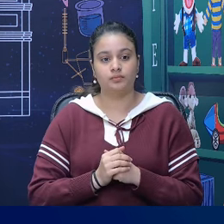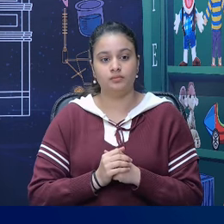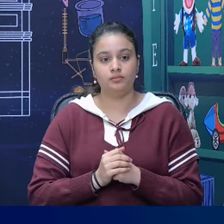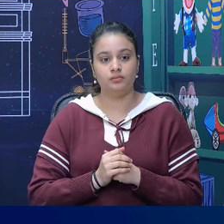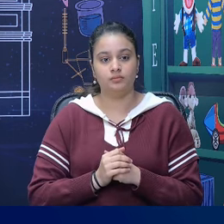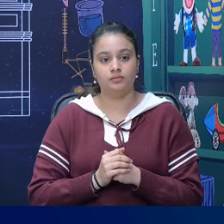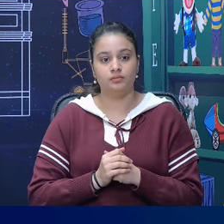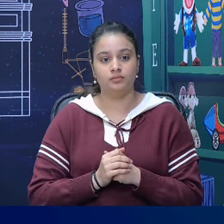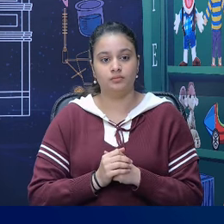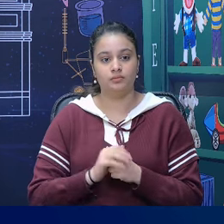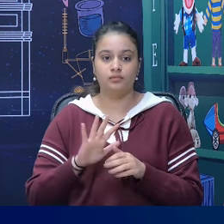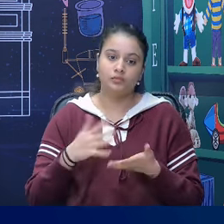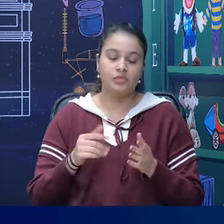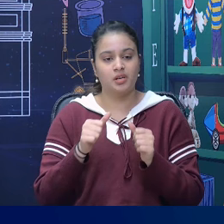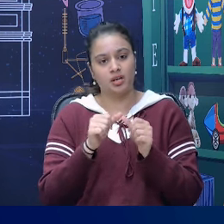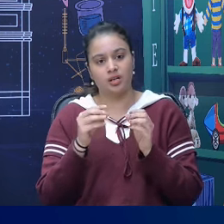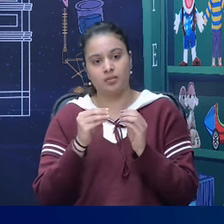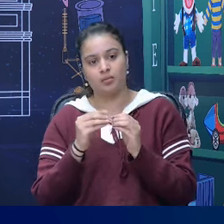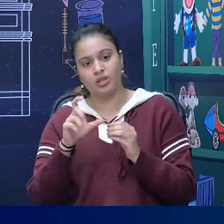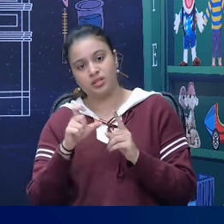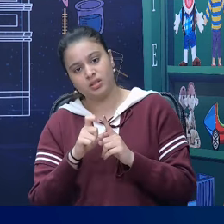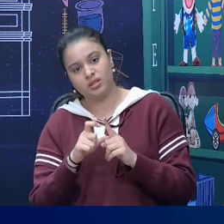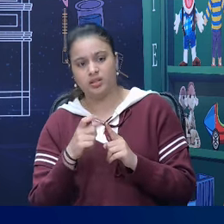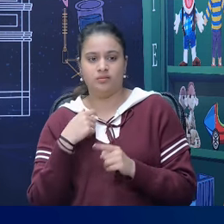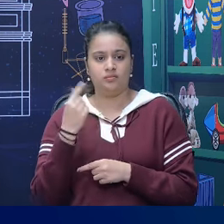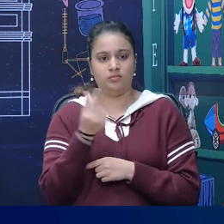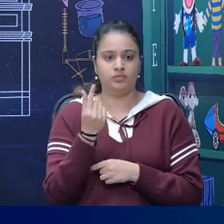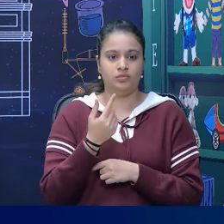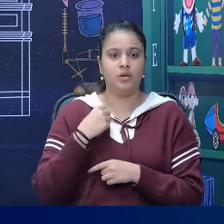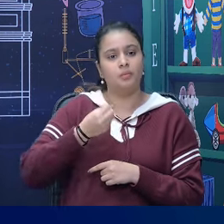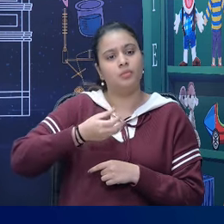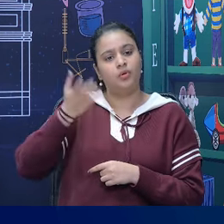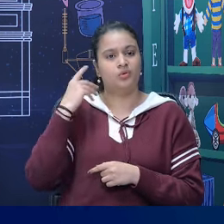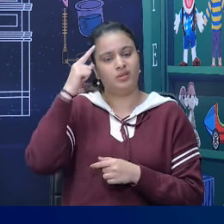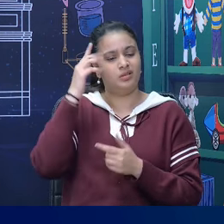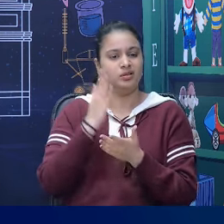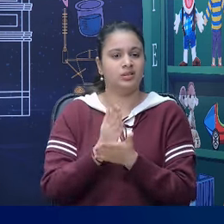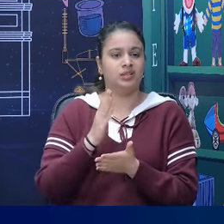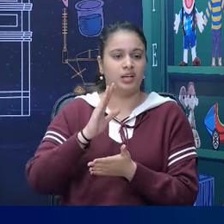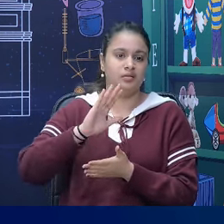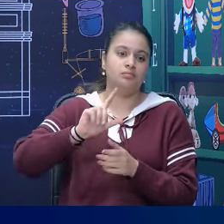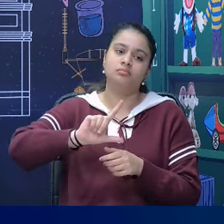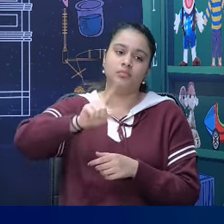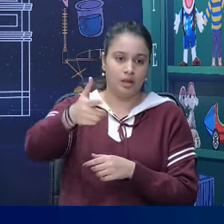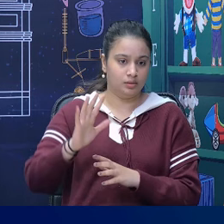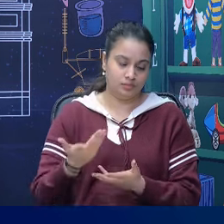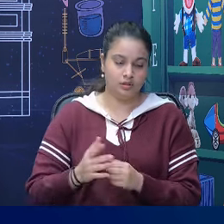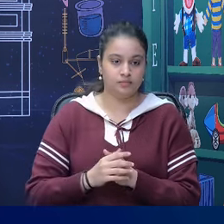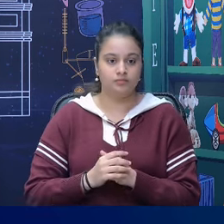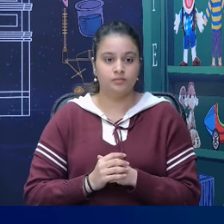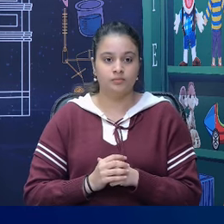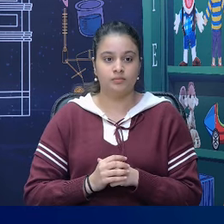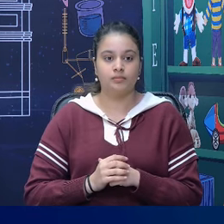टिप दोगे तो आप ए बी सीडी मान लेते हो कि कुछ टप हम दे देंगे वो बाद में डिसाइड करेंगे कि हमारा फेयर कितना बना और हमने कितने रुपए